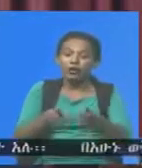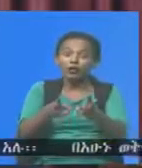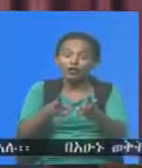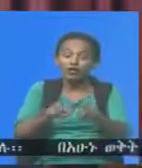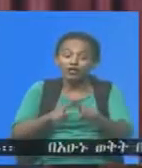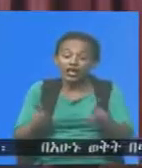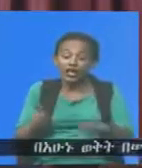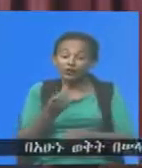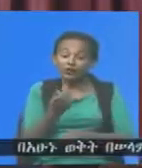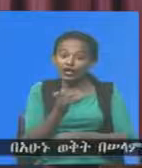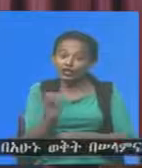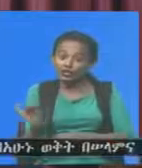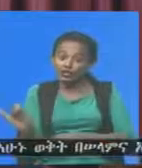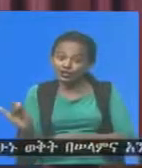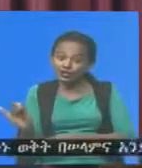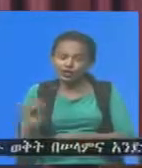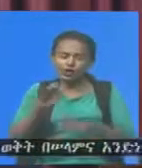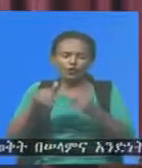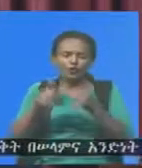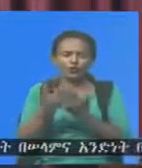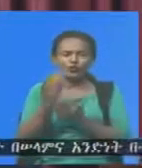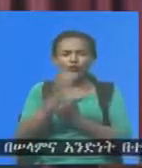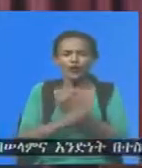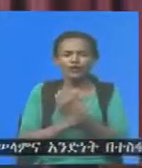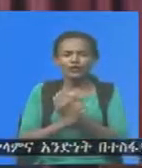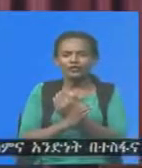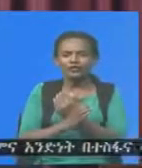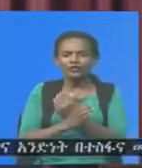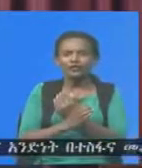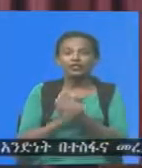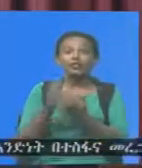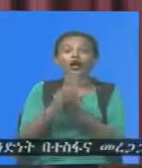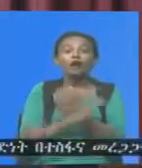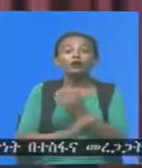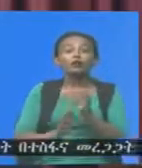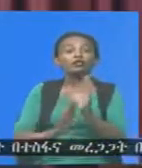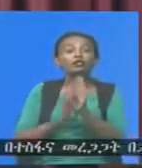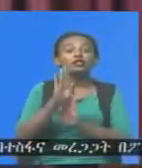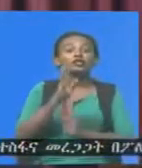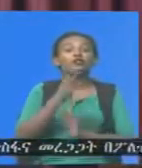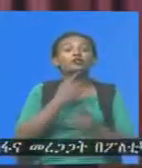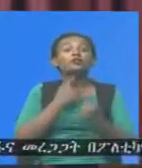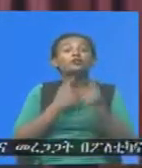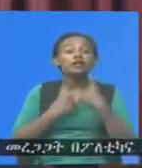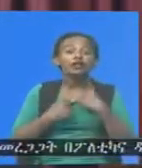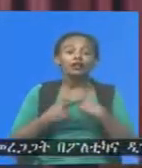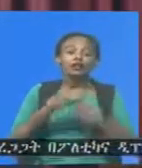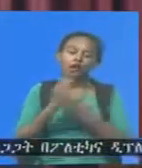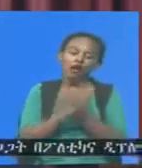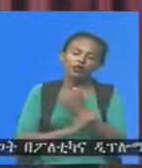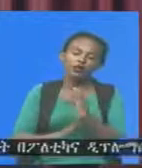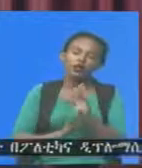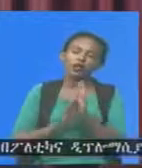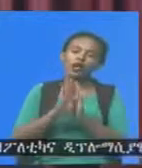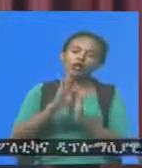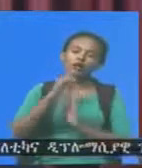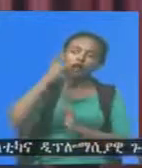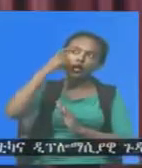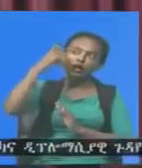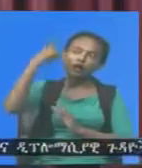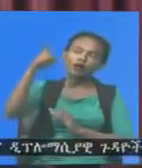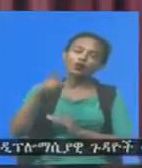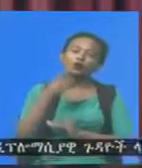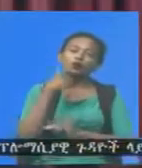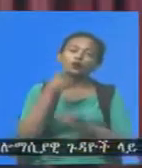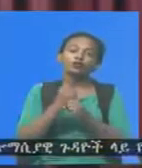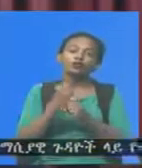እንጂ ሁሉም ሀገር የሚወድ የሀገሩ እድገት የሚመኝ ለሀገር ታላቅነት አልማለሁ ብሎ የሚሰራ መሆኑን ማመን